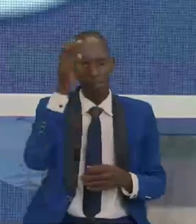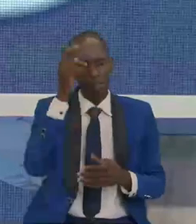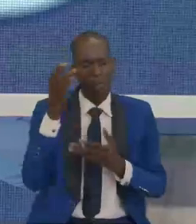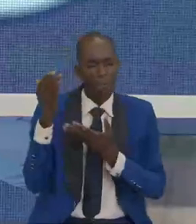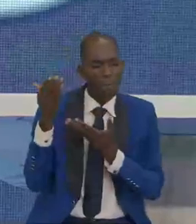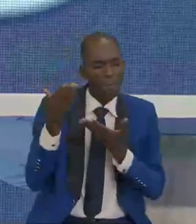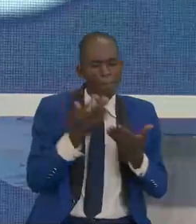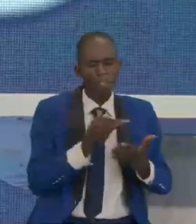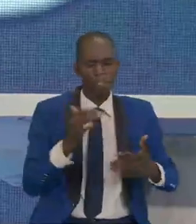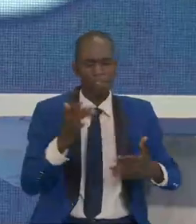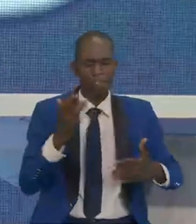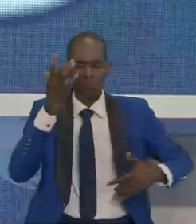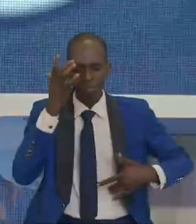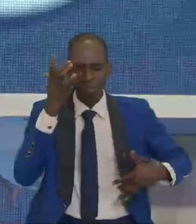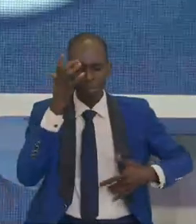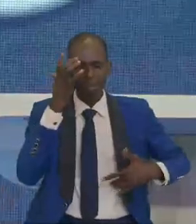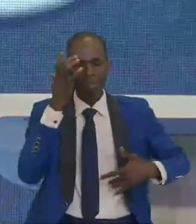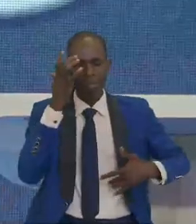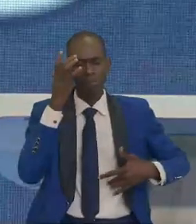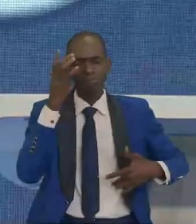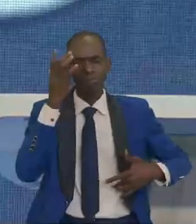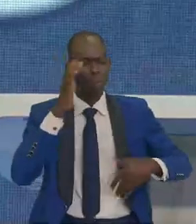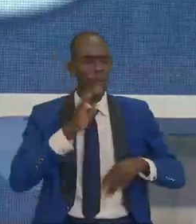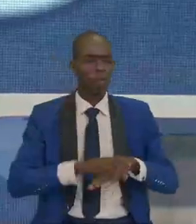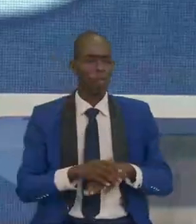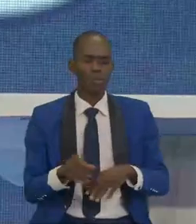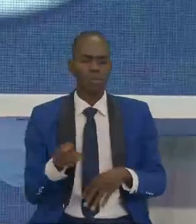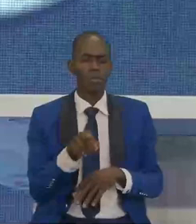Et frappe les mains du diable.